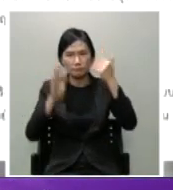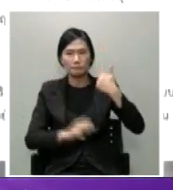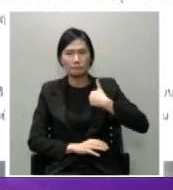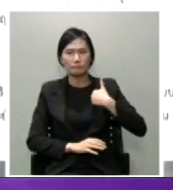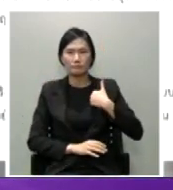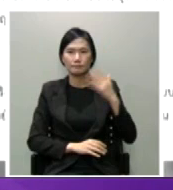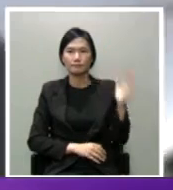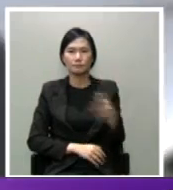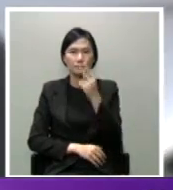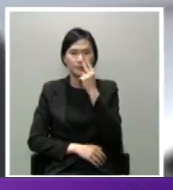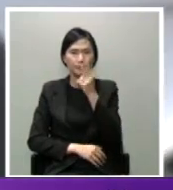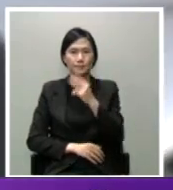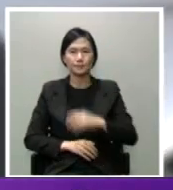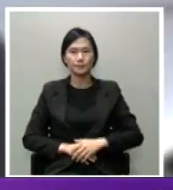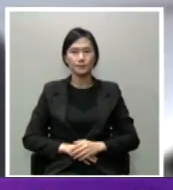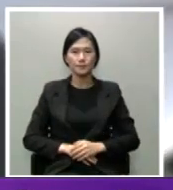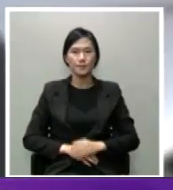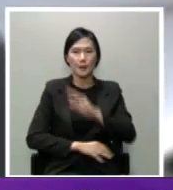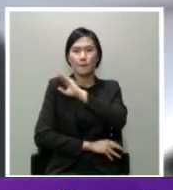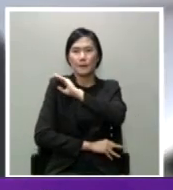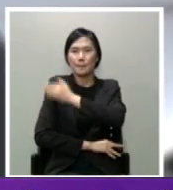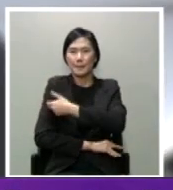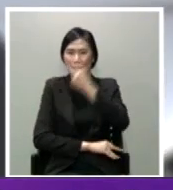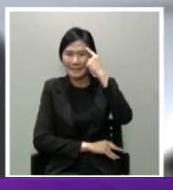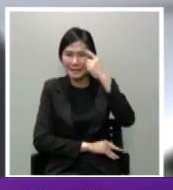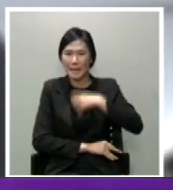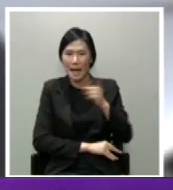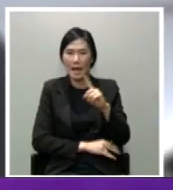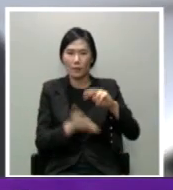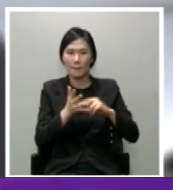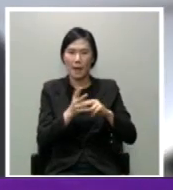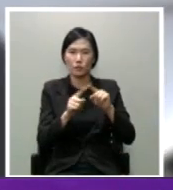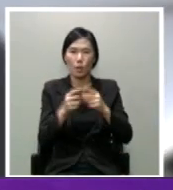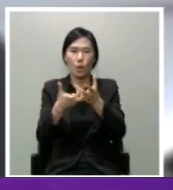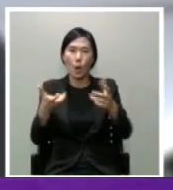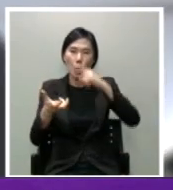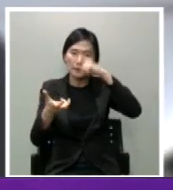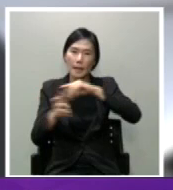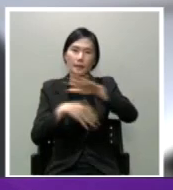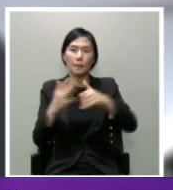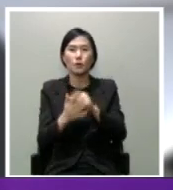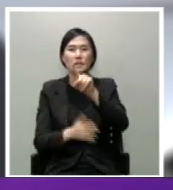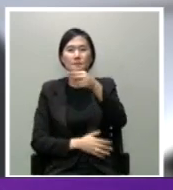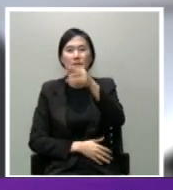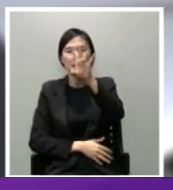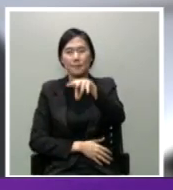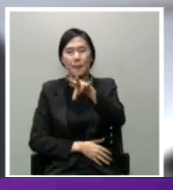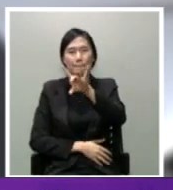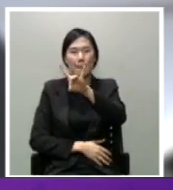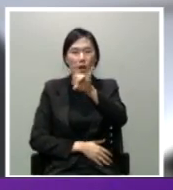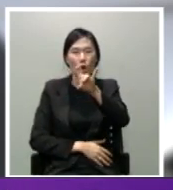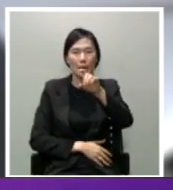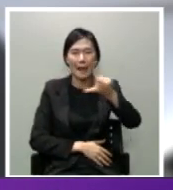หน้าต่อไปครับฟิลิปปินส์เอาคืนกีดกันสินค้าไทย 17,800 ล้านบ